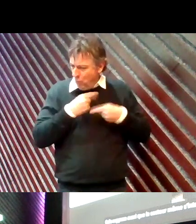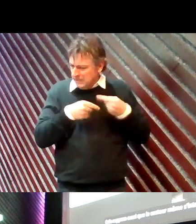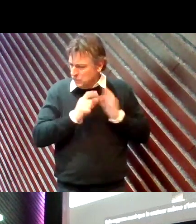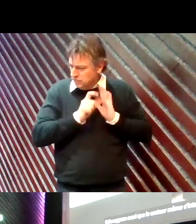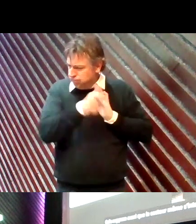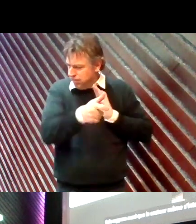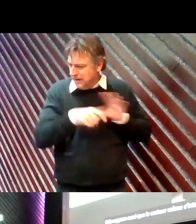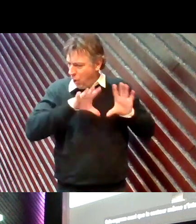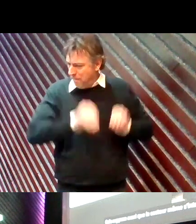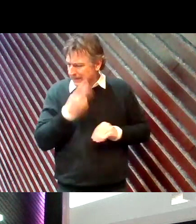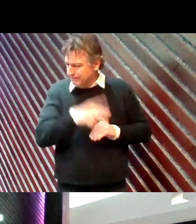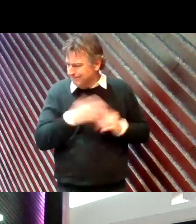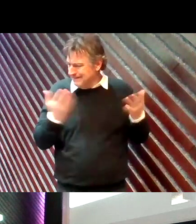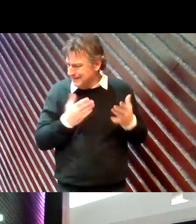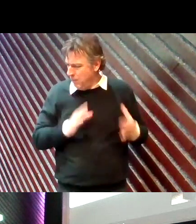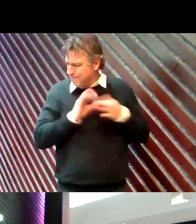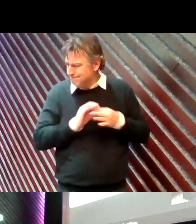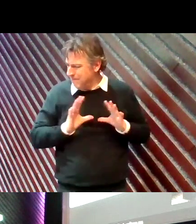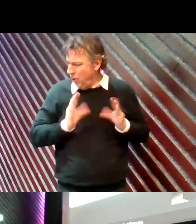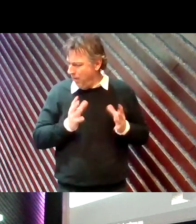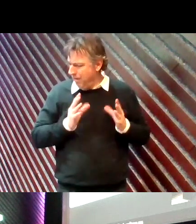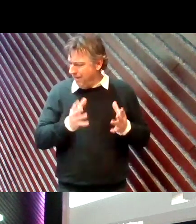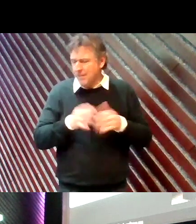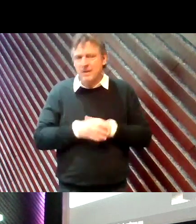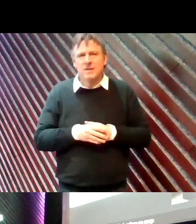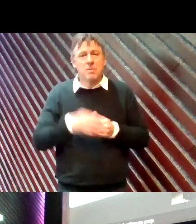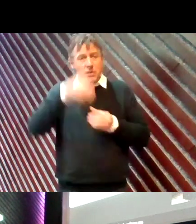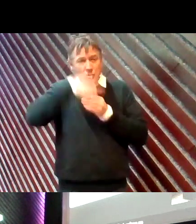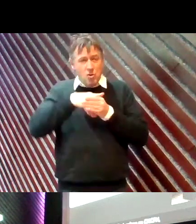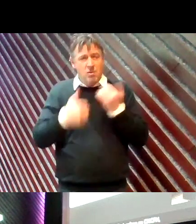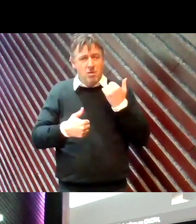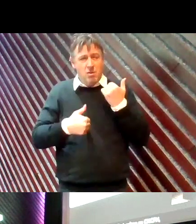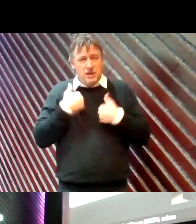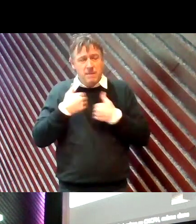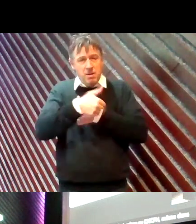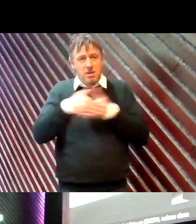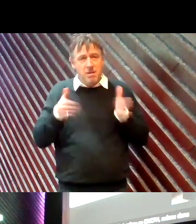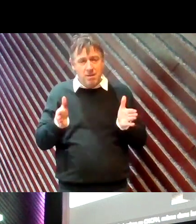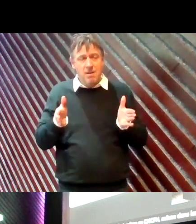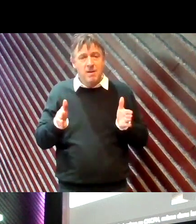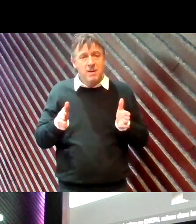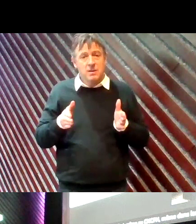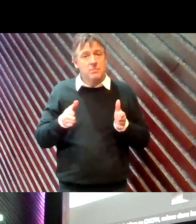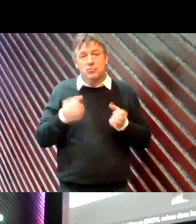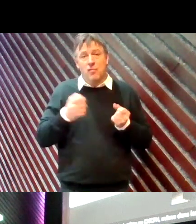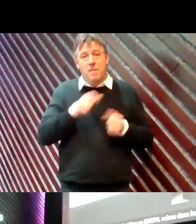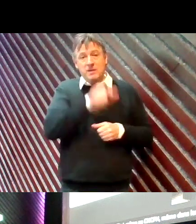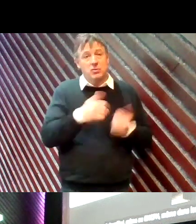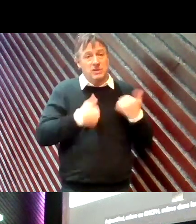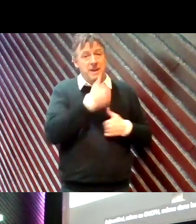Aujourd'hui, même au TNCPH, même dans les intents pour me parler de l'handicap, il y a souvent d'autres personnes qui en parlent à leur point.